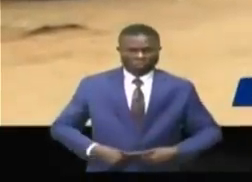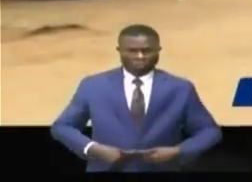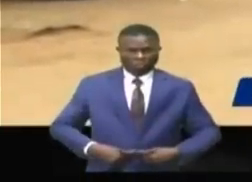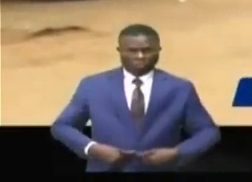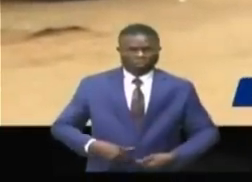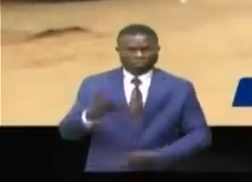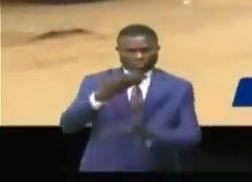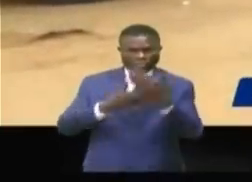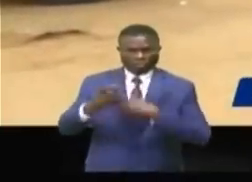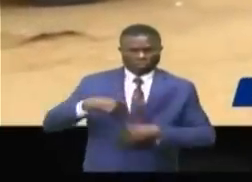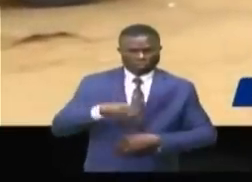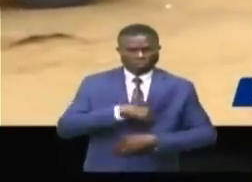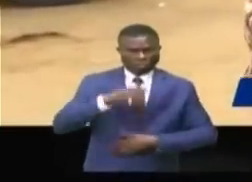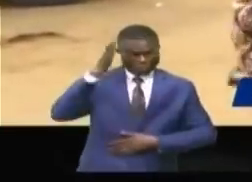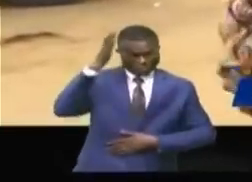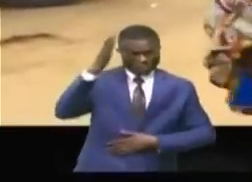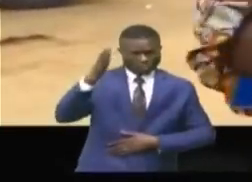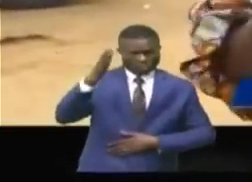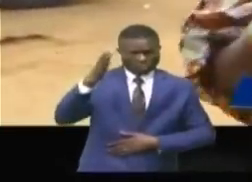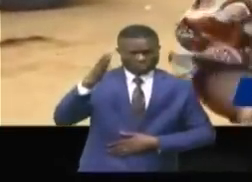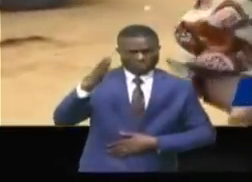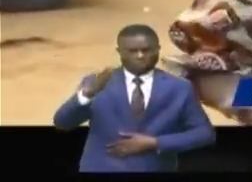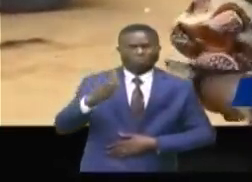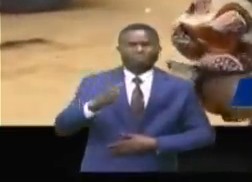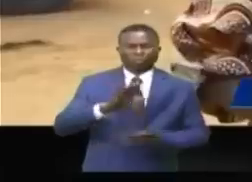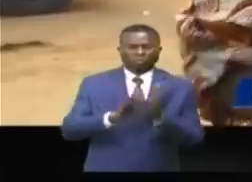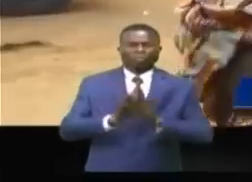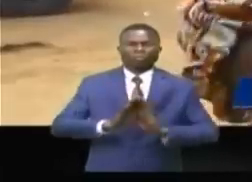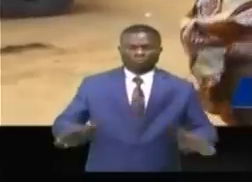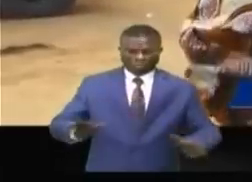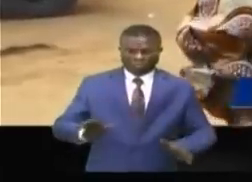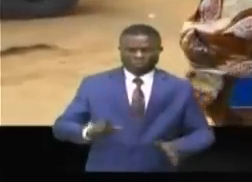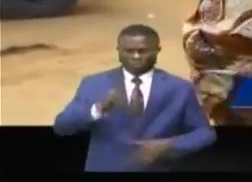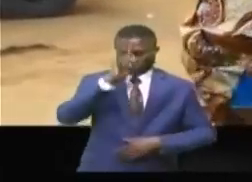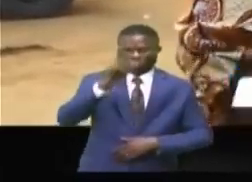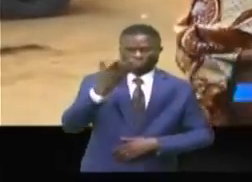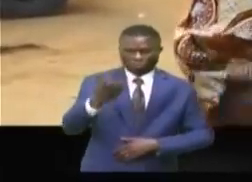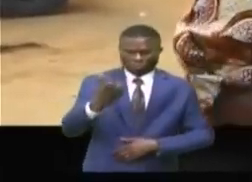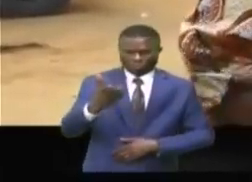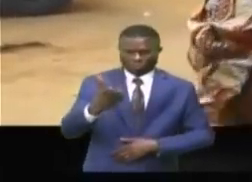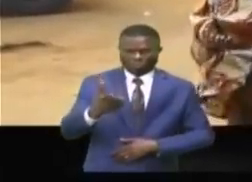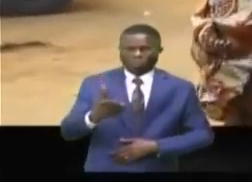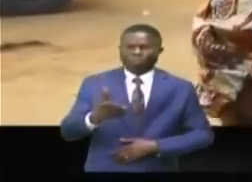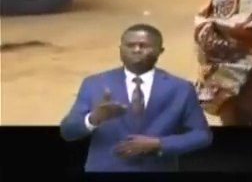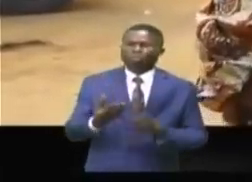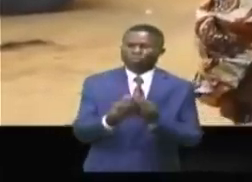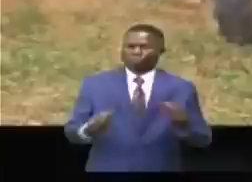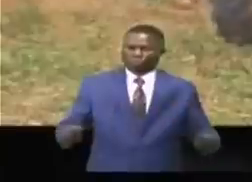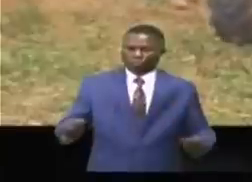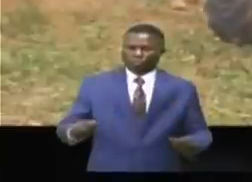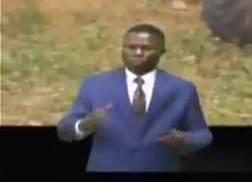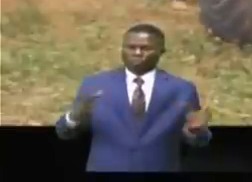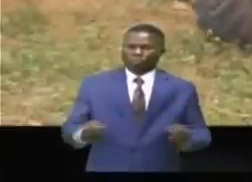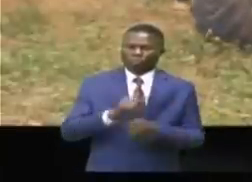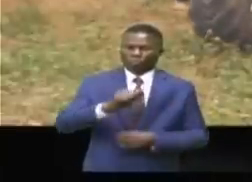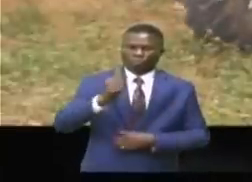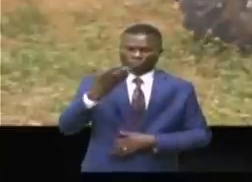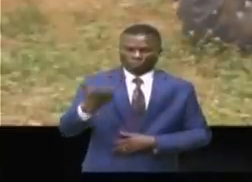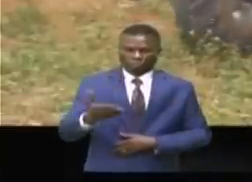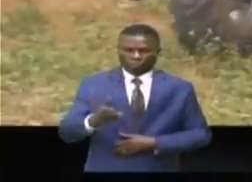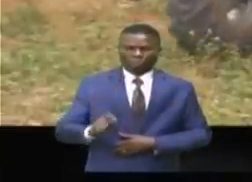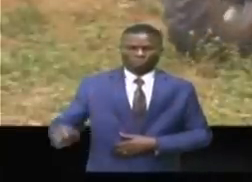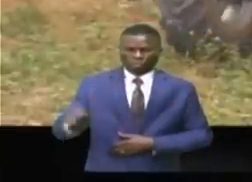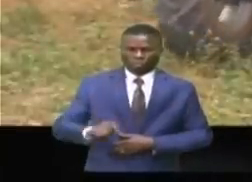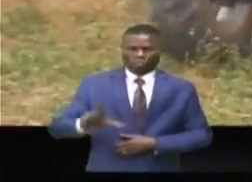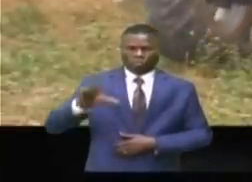nous remplacer puisse être à même de faire face aux exigences de l'heure. Le territoire de